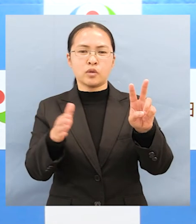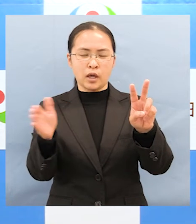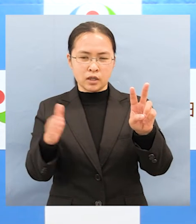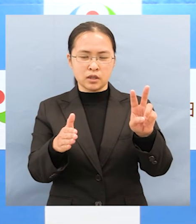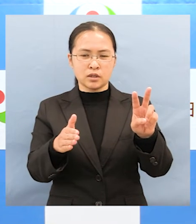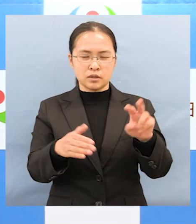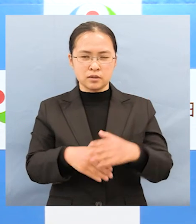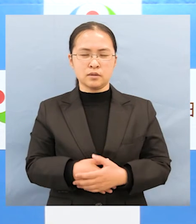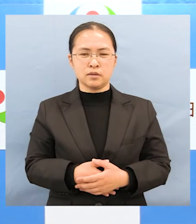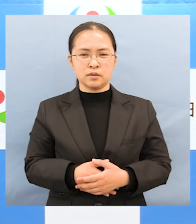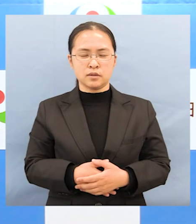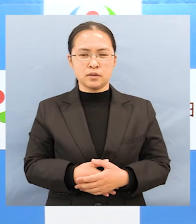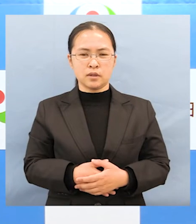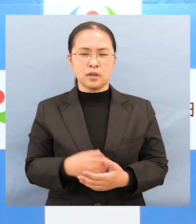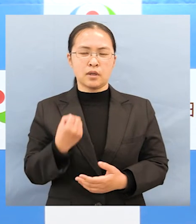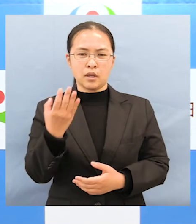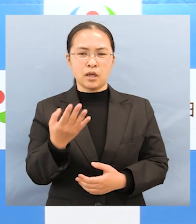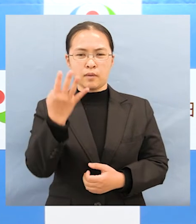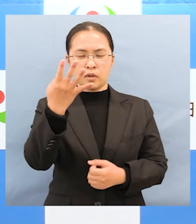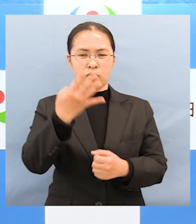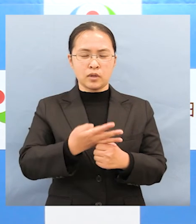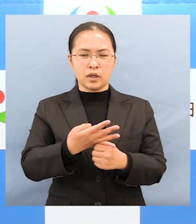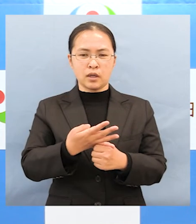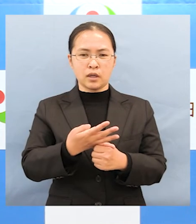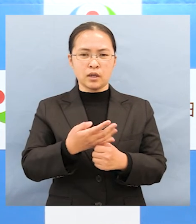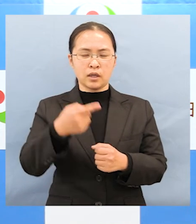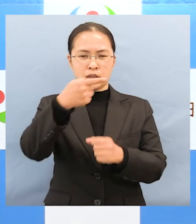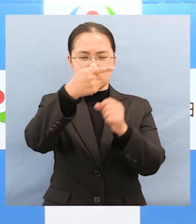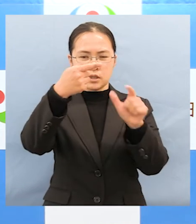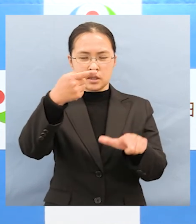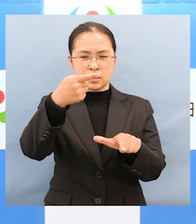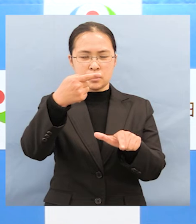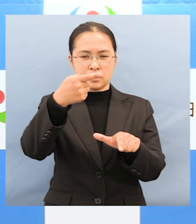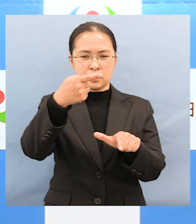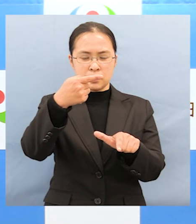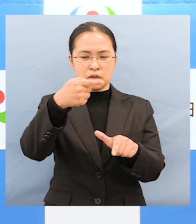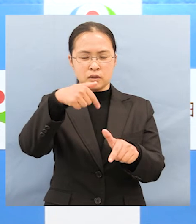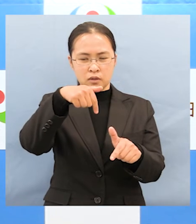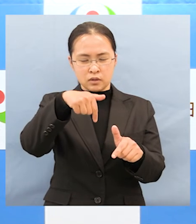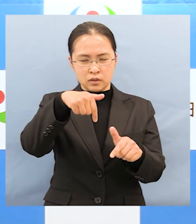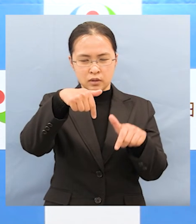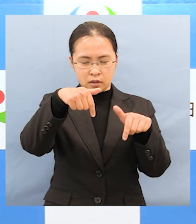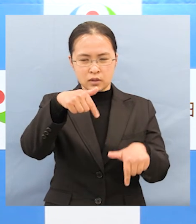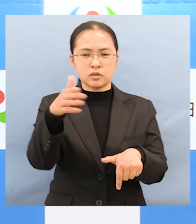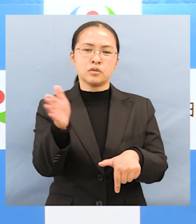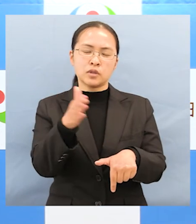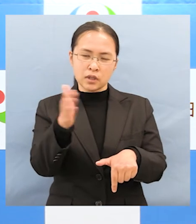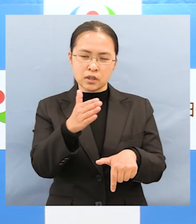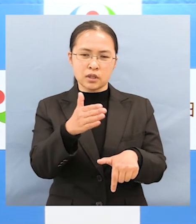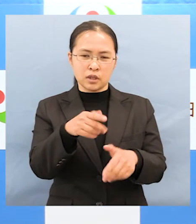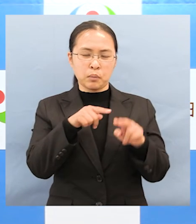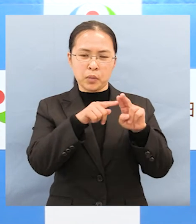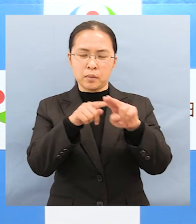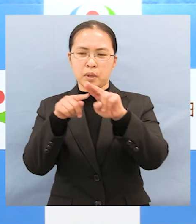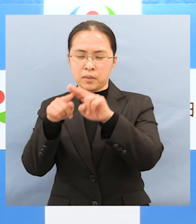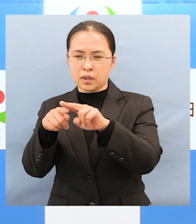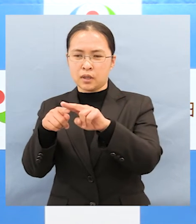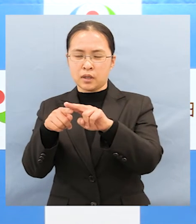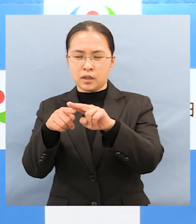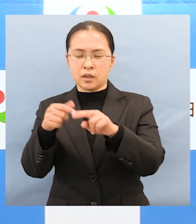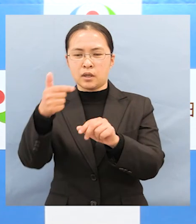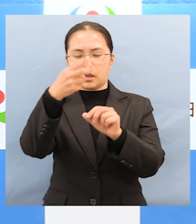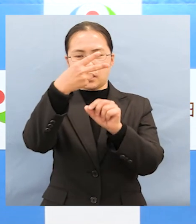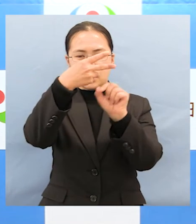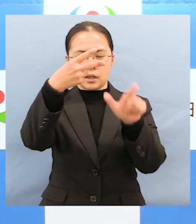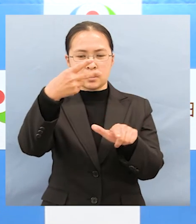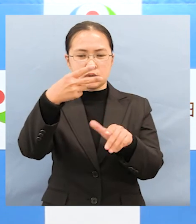ども、令和4年の来年始まって1月の下旬ごろに送付をして、2月初めから接